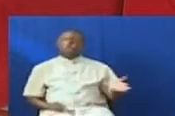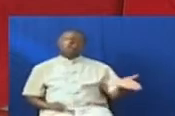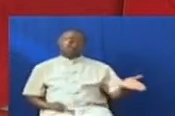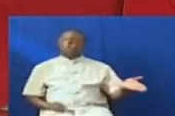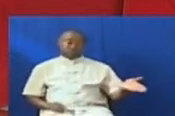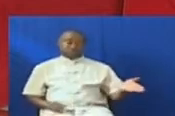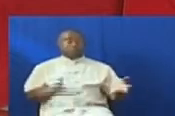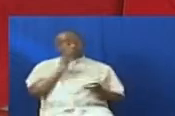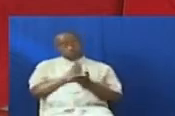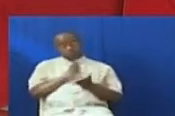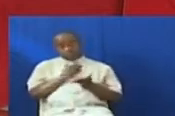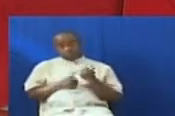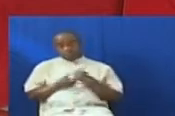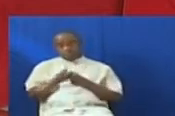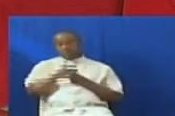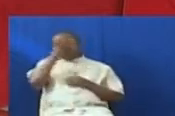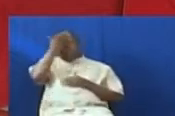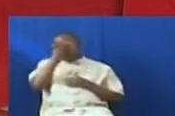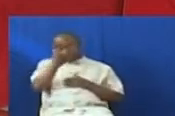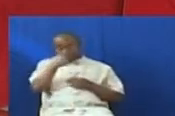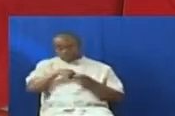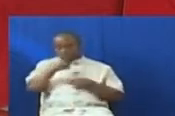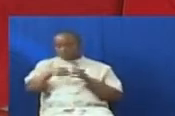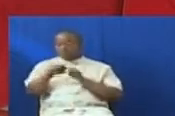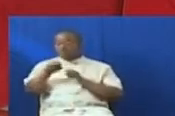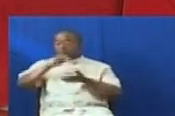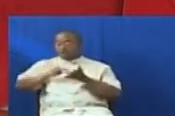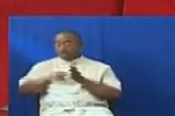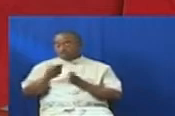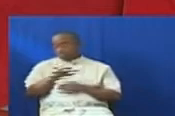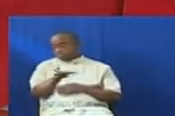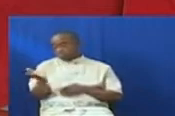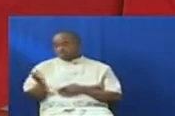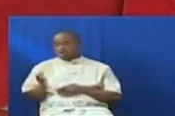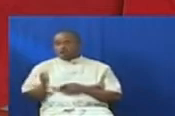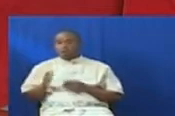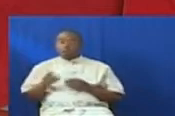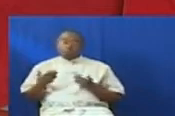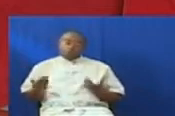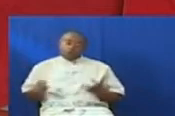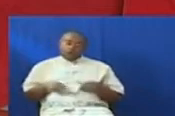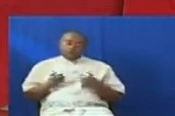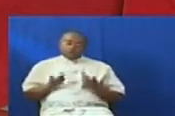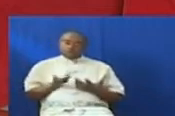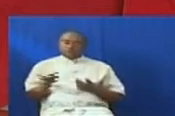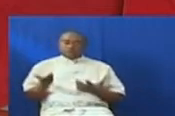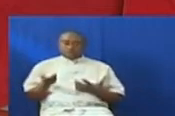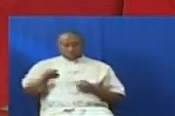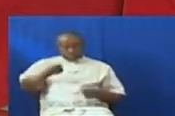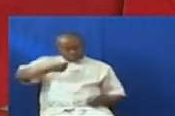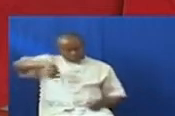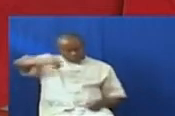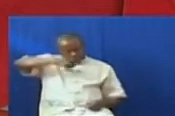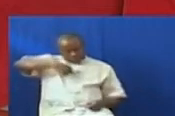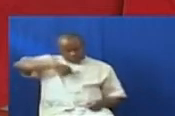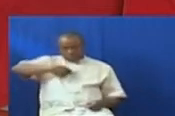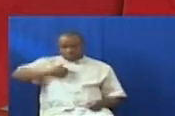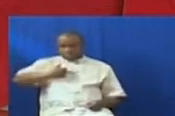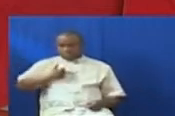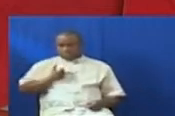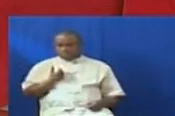mnatoa vipaumbele katika miradi ya kimkakati, lakini kwetu sisi